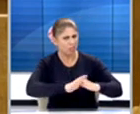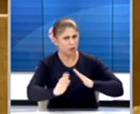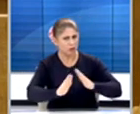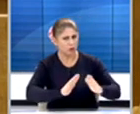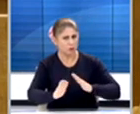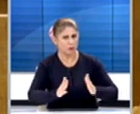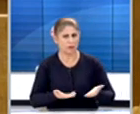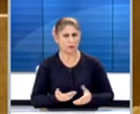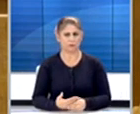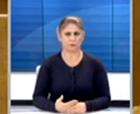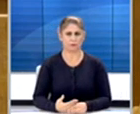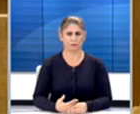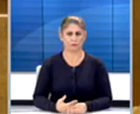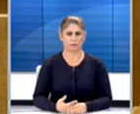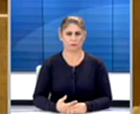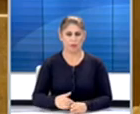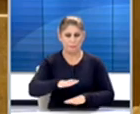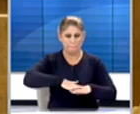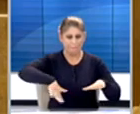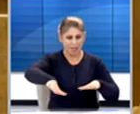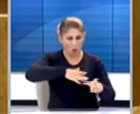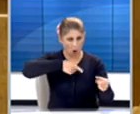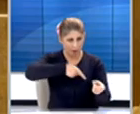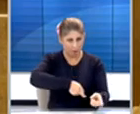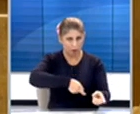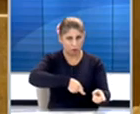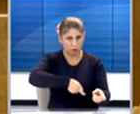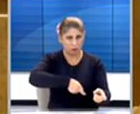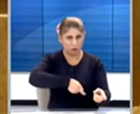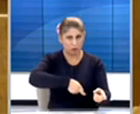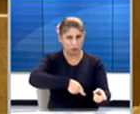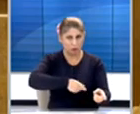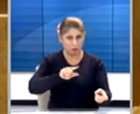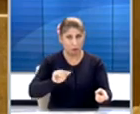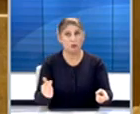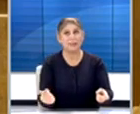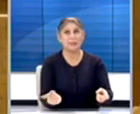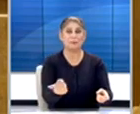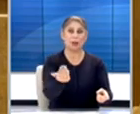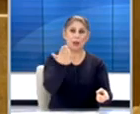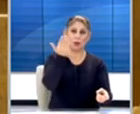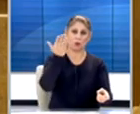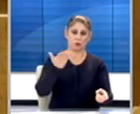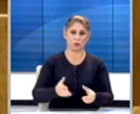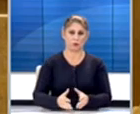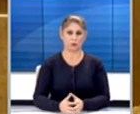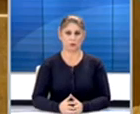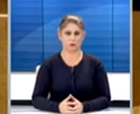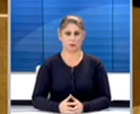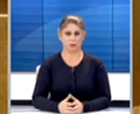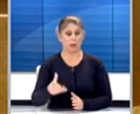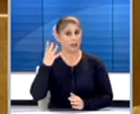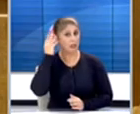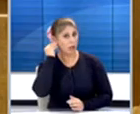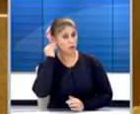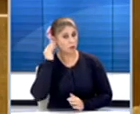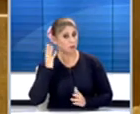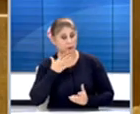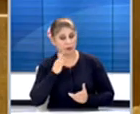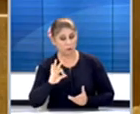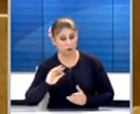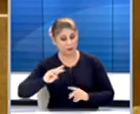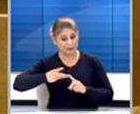Ποιο πεδίο διευθετείτε? Το πεδίο του εγκλήματος. Μόλις είχε ξημερώσει. Για να σας ακούσουμε λοιπόν στην